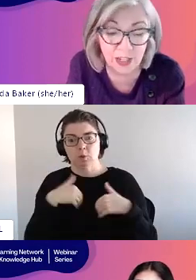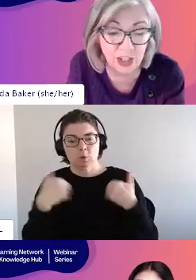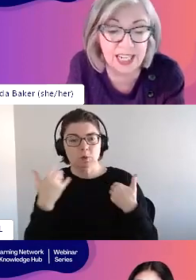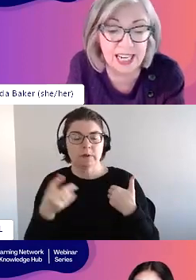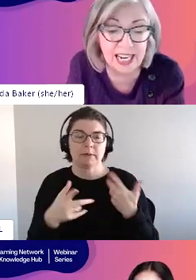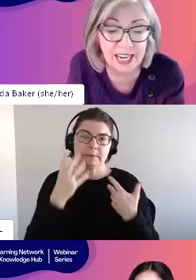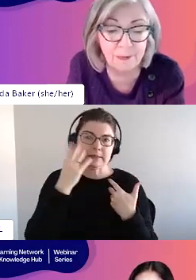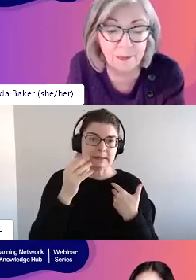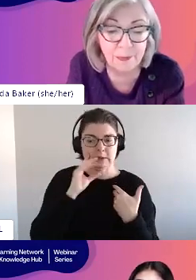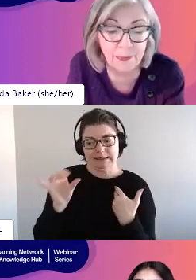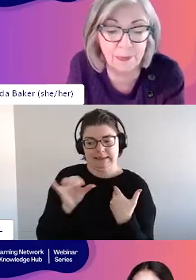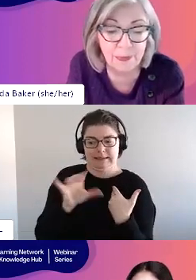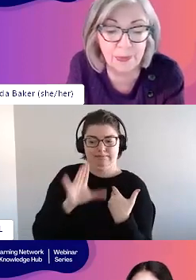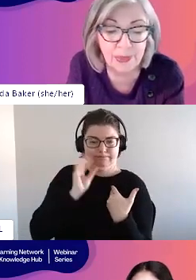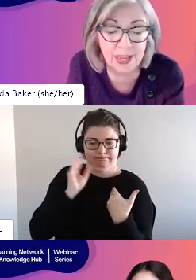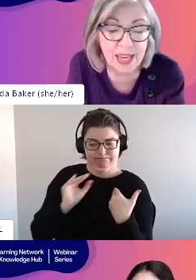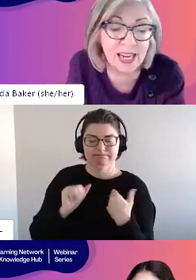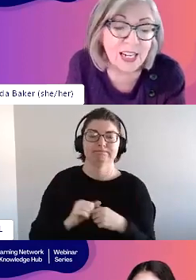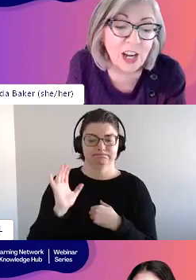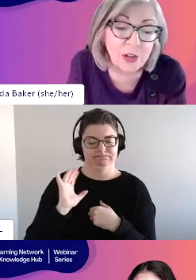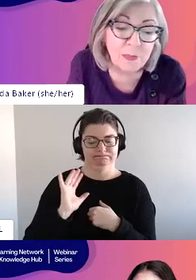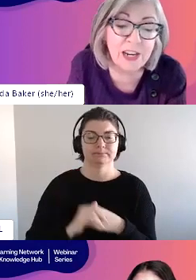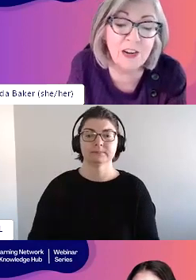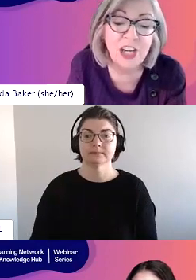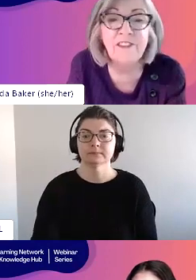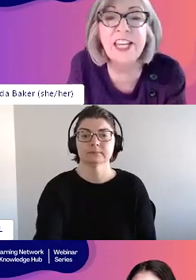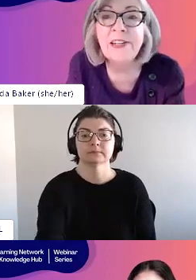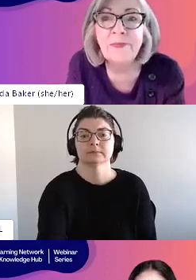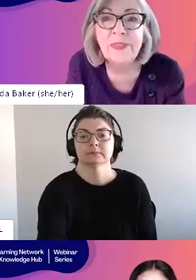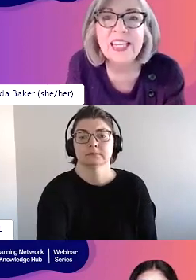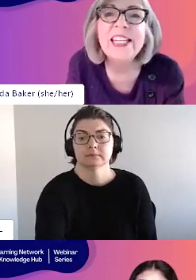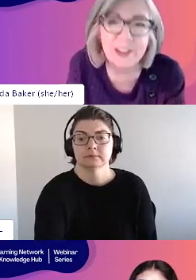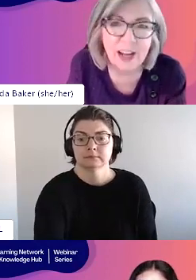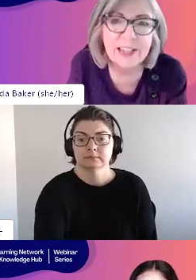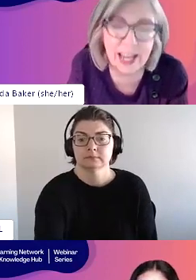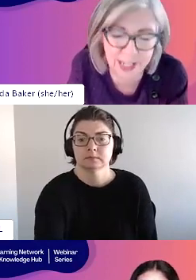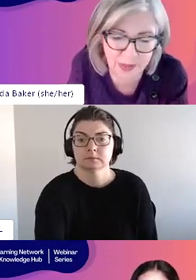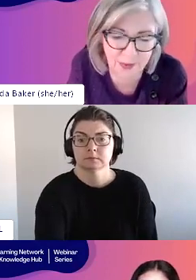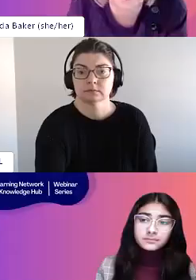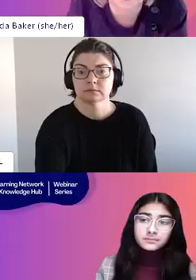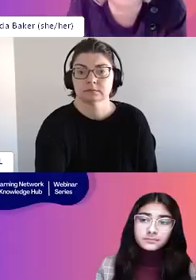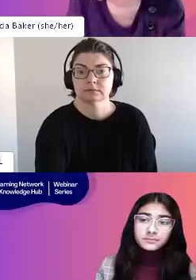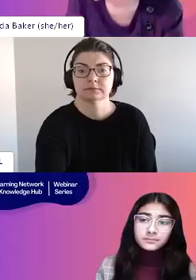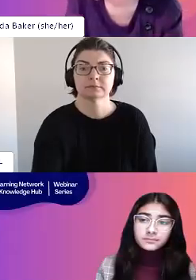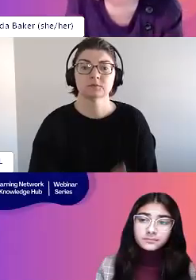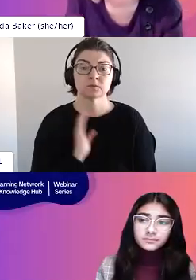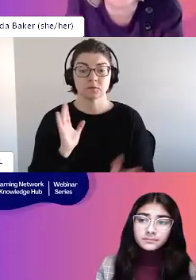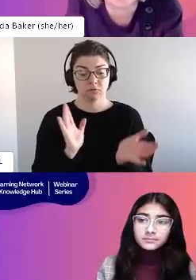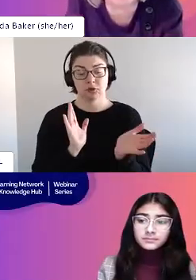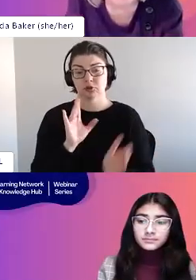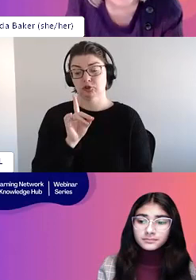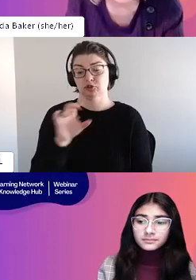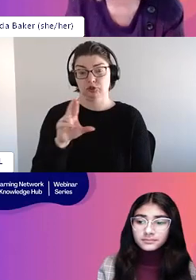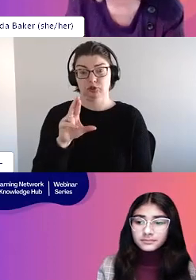qui pourraient traverser des expériences semblables au siennes le docteur pilojafi n'est pas un